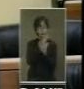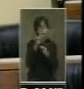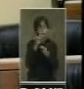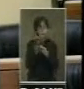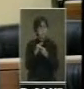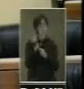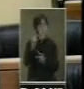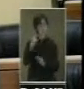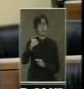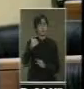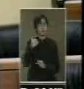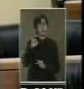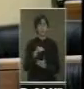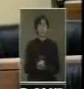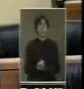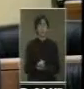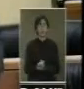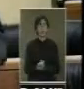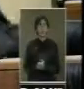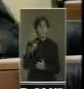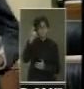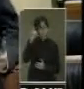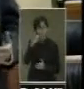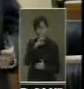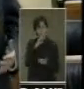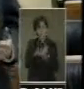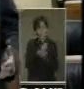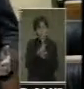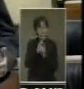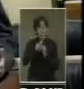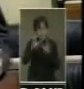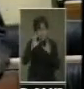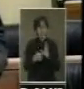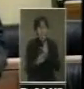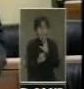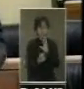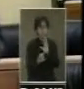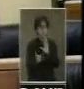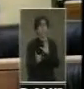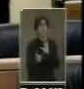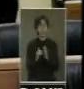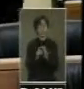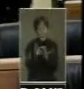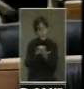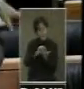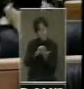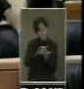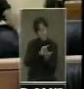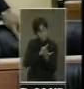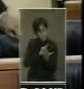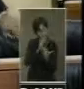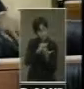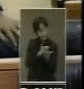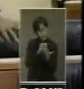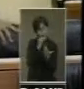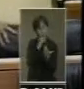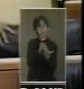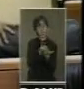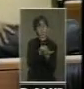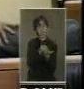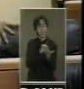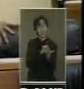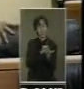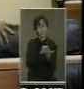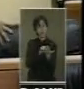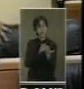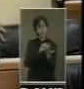ดเลยครับคือท่านแน่ใจจริงว่าเอาเอกสารมาชอบมาถูกต้องไม่ใช่เขียนเองทำเองอ่านไปเลยครับแล้วต้องรับผิด